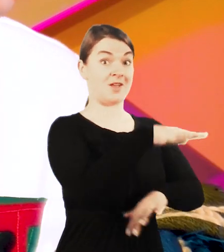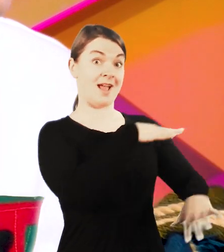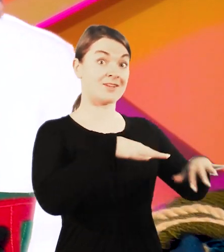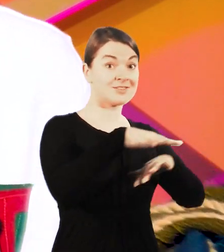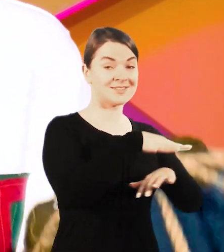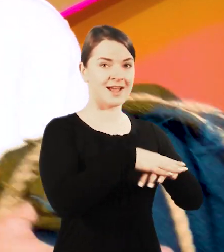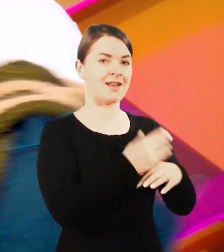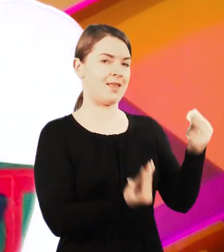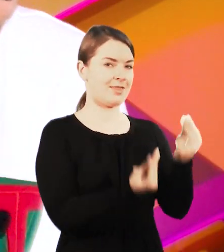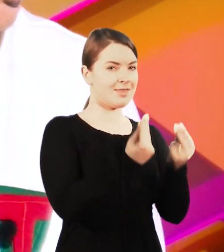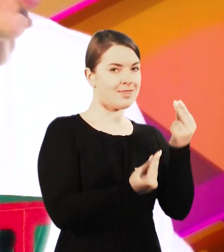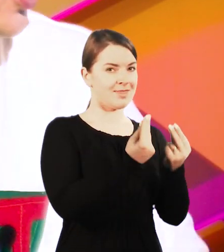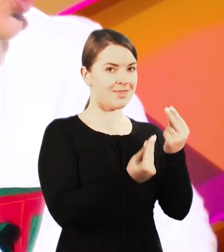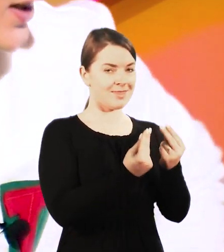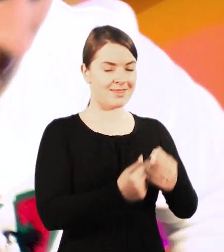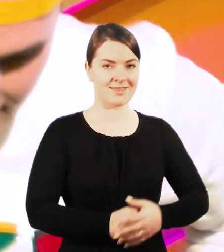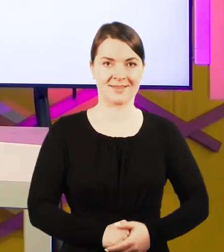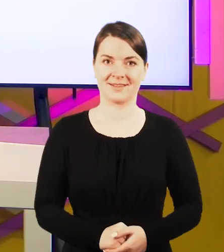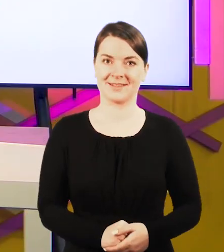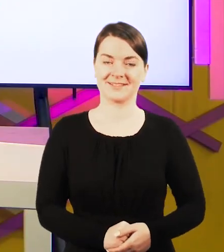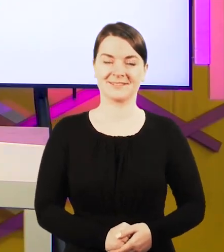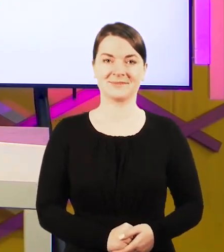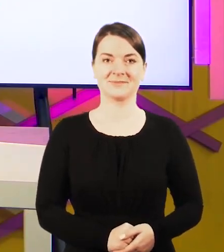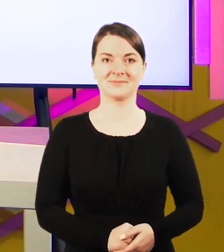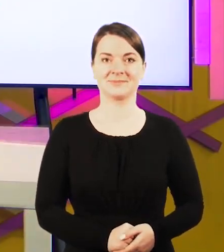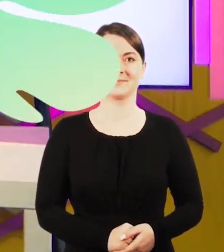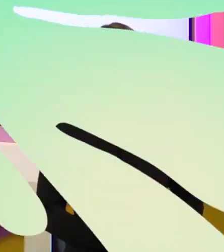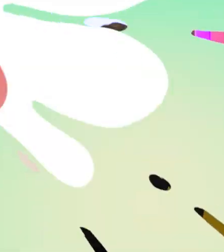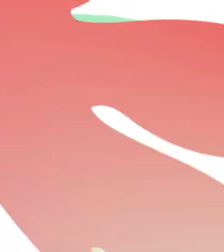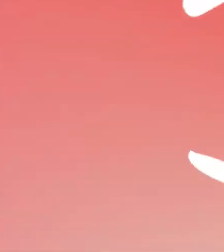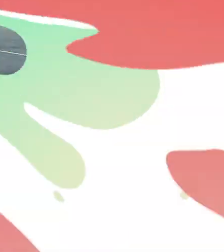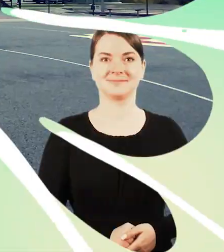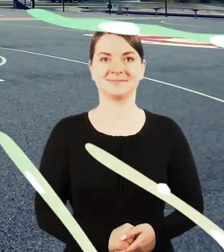Varom į krepšinio aikštelę, pažaist.